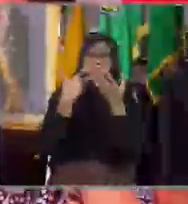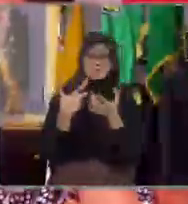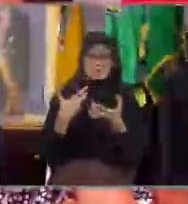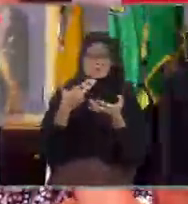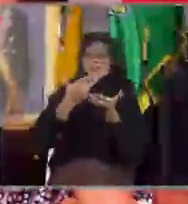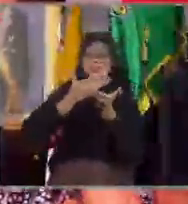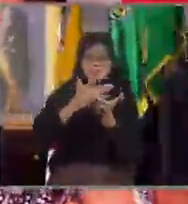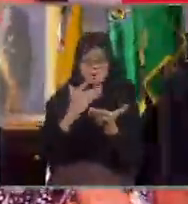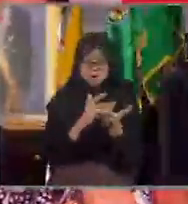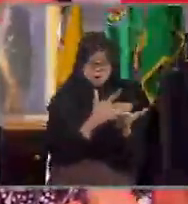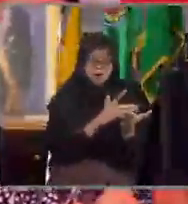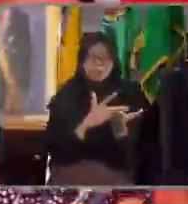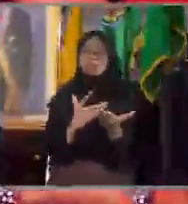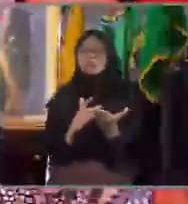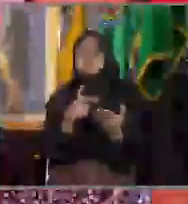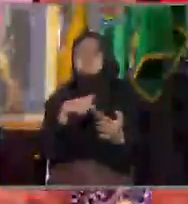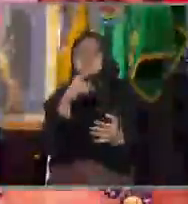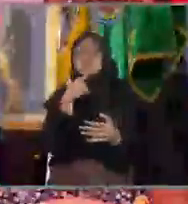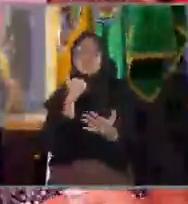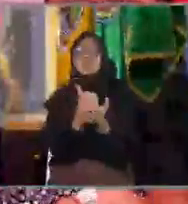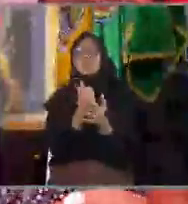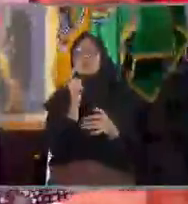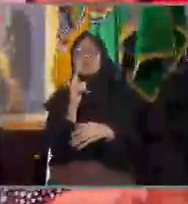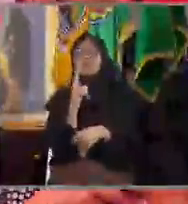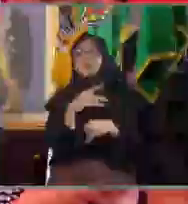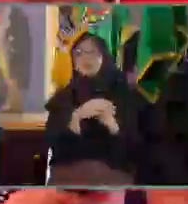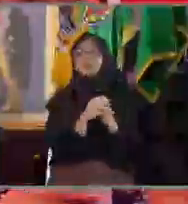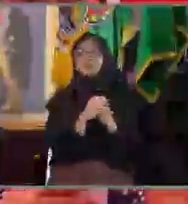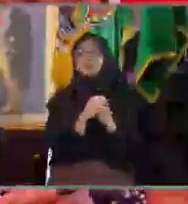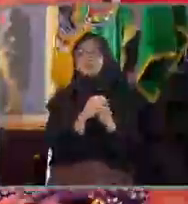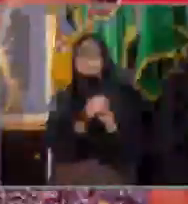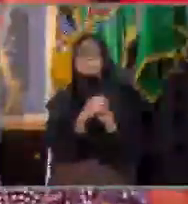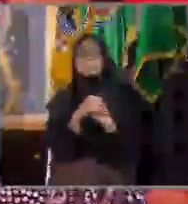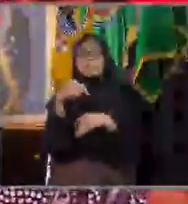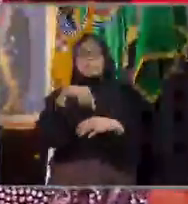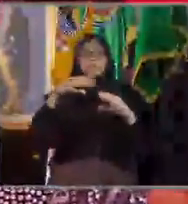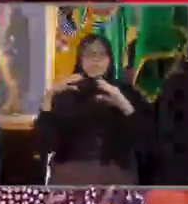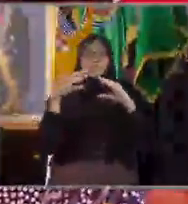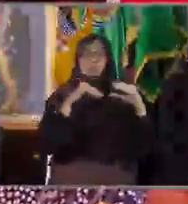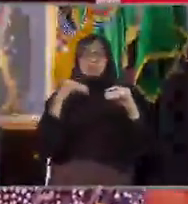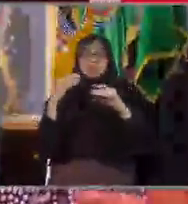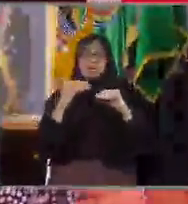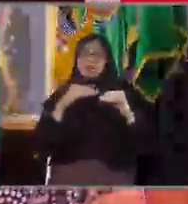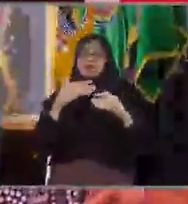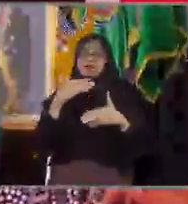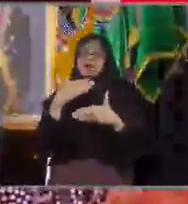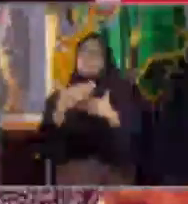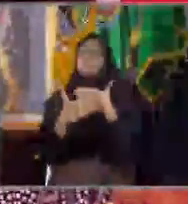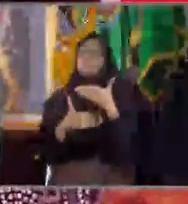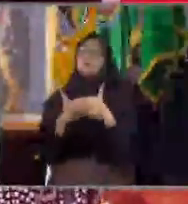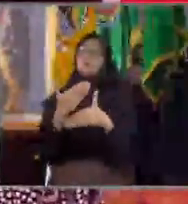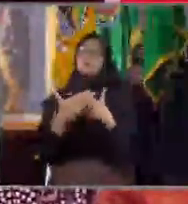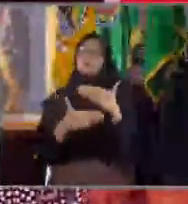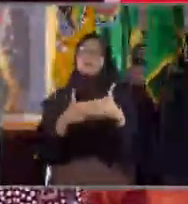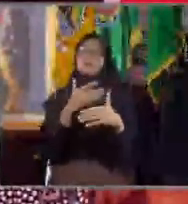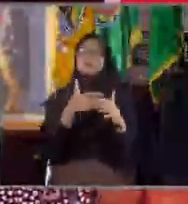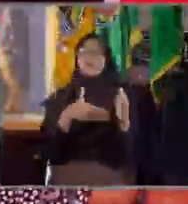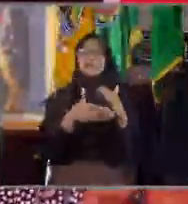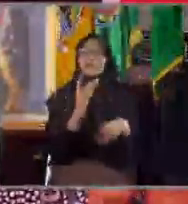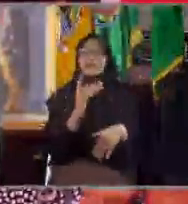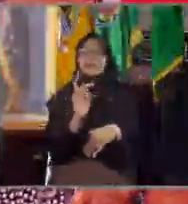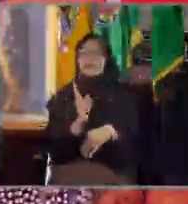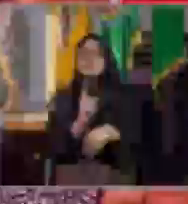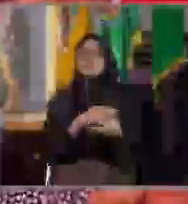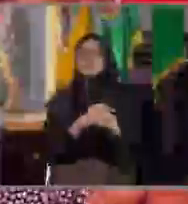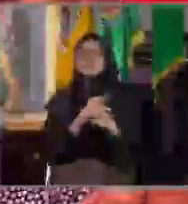ini adalah suatu penting karena apa di dalam musrenbang ini adalah suatu proses yang harus dilewati sehingga